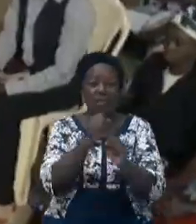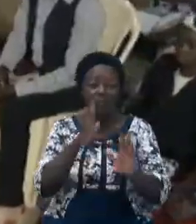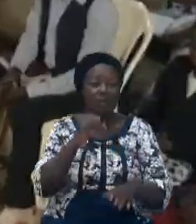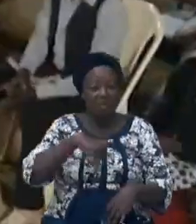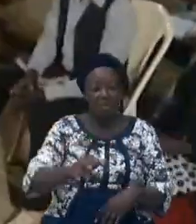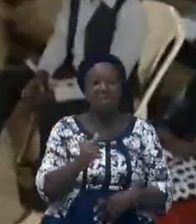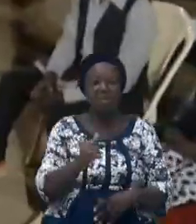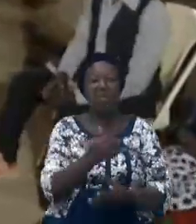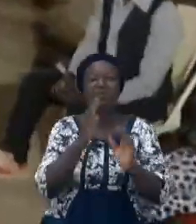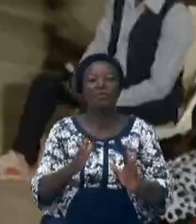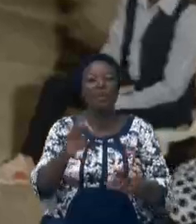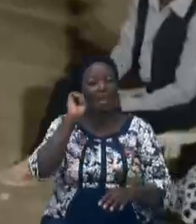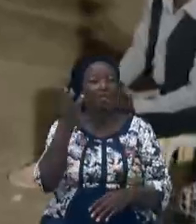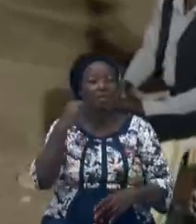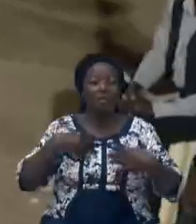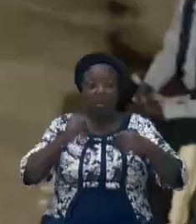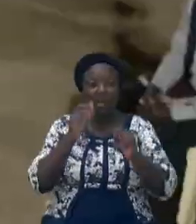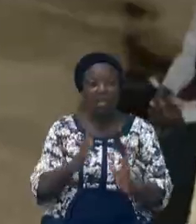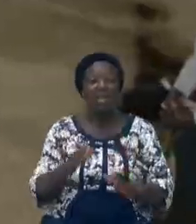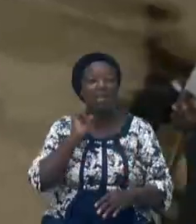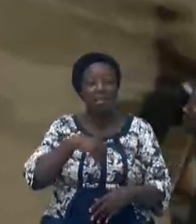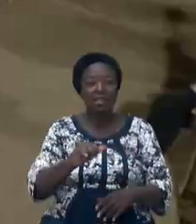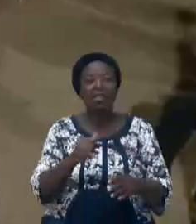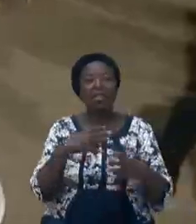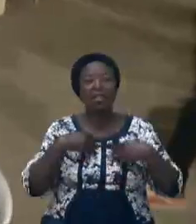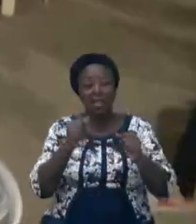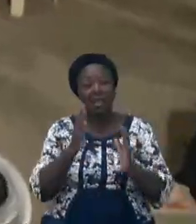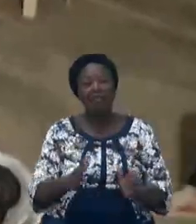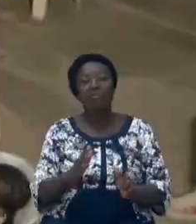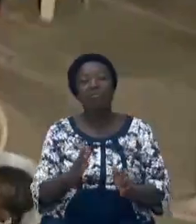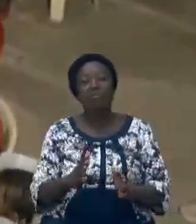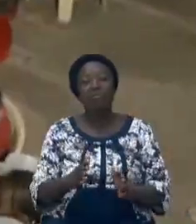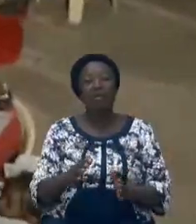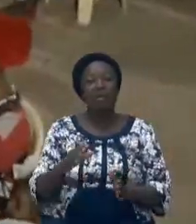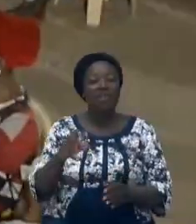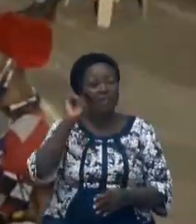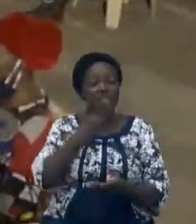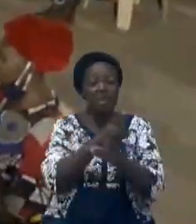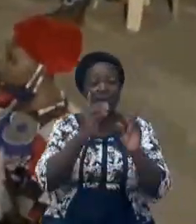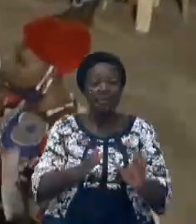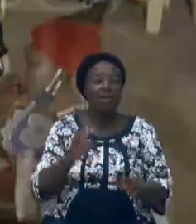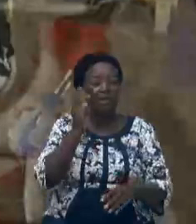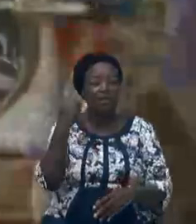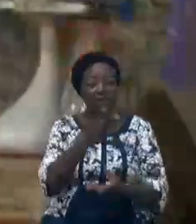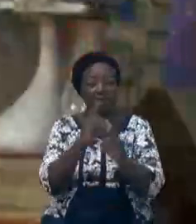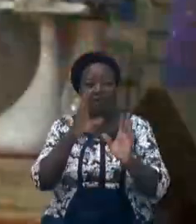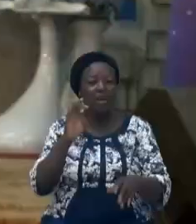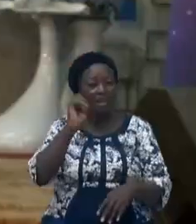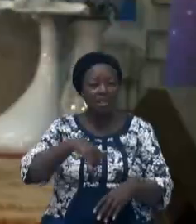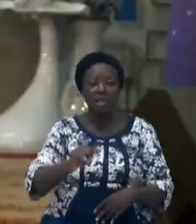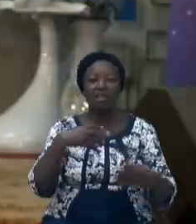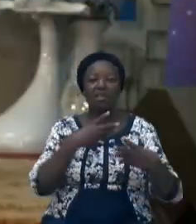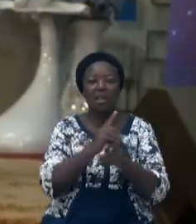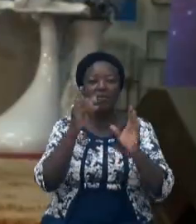il est un sauveur il était souvent mais les sauveurs il est au guérisseur il était guéri soeur il a toujours le